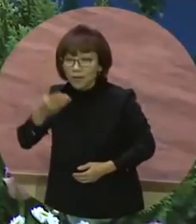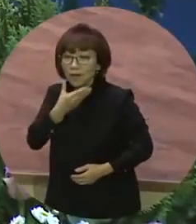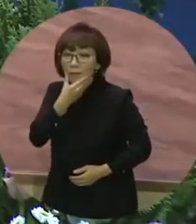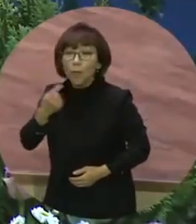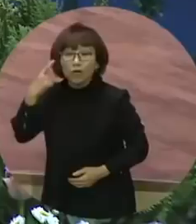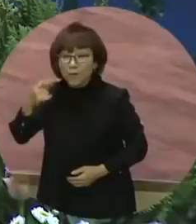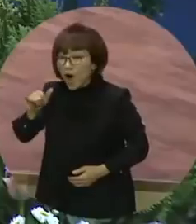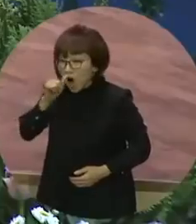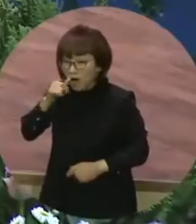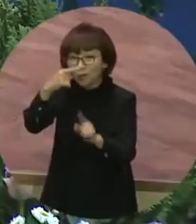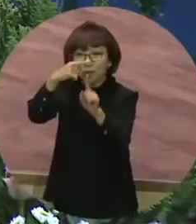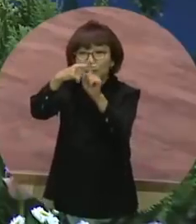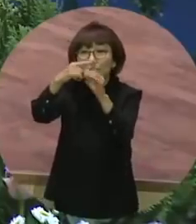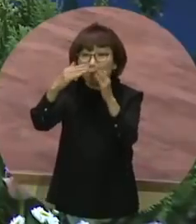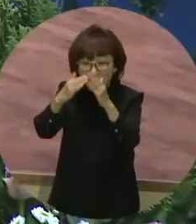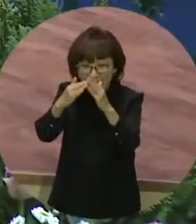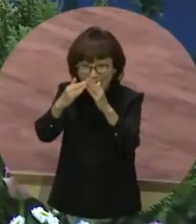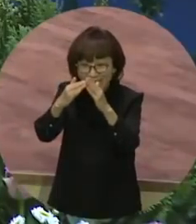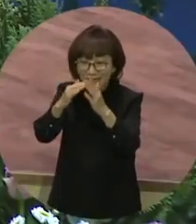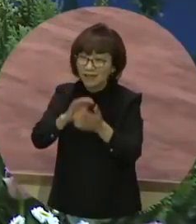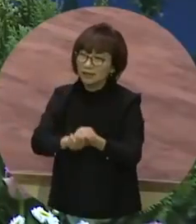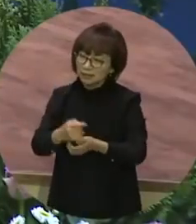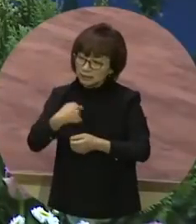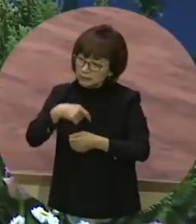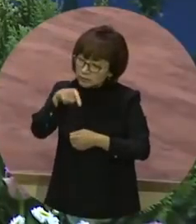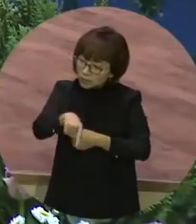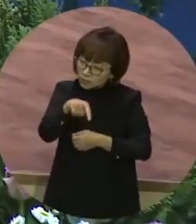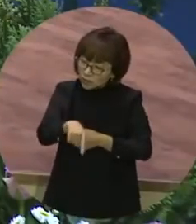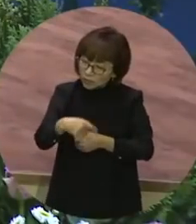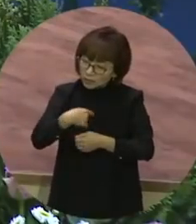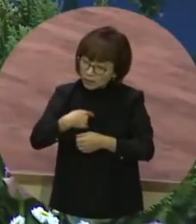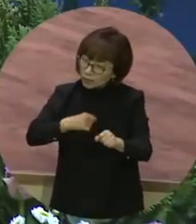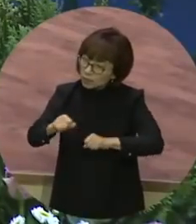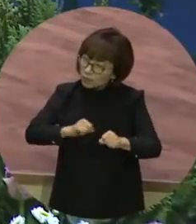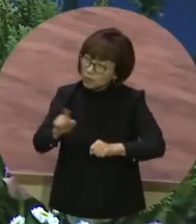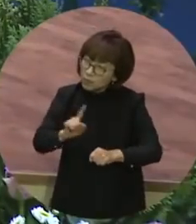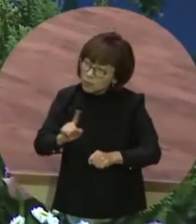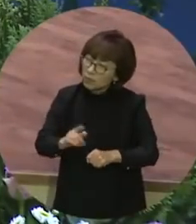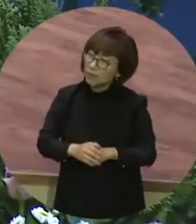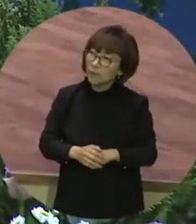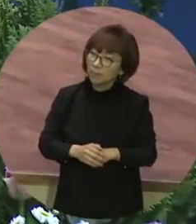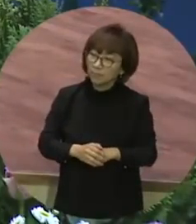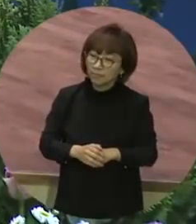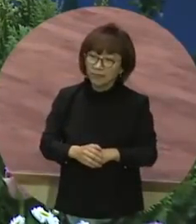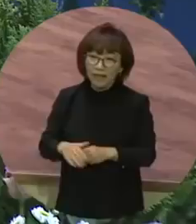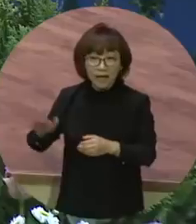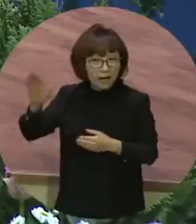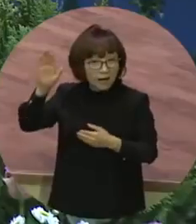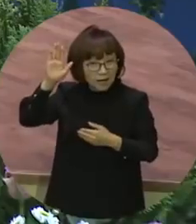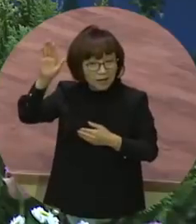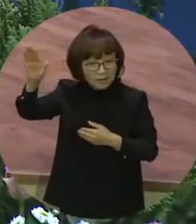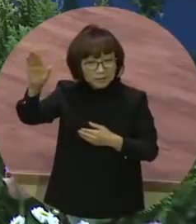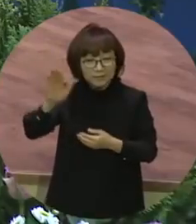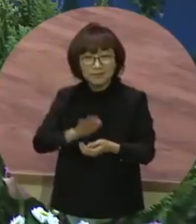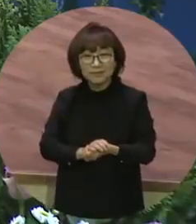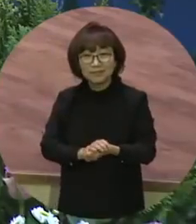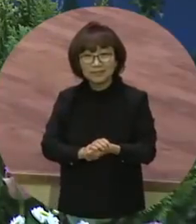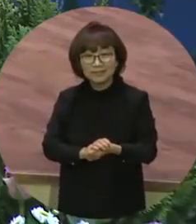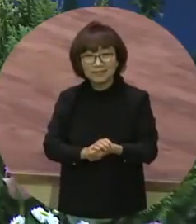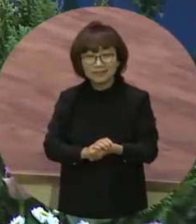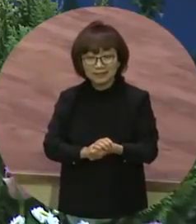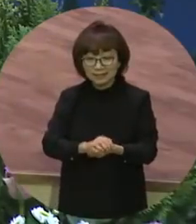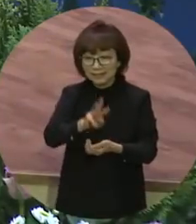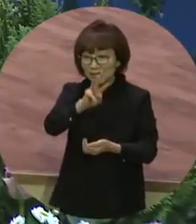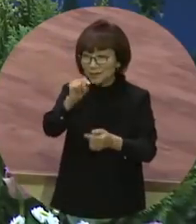계시는데 여기서 내가 할 일이 뭐냐? 이 교회가 정말 세계 모든